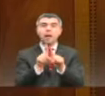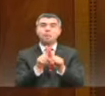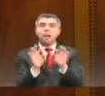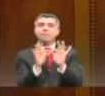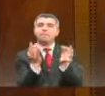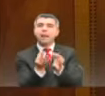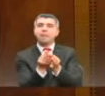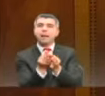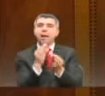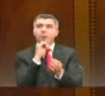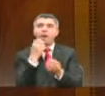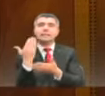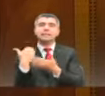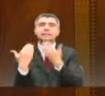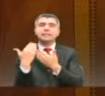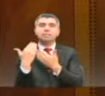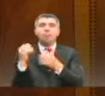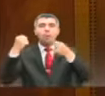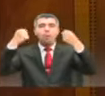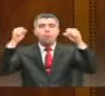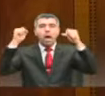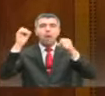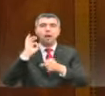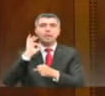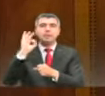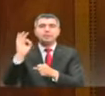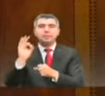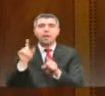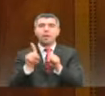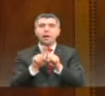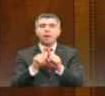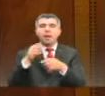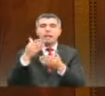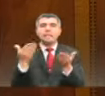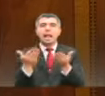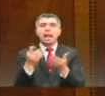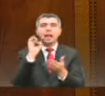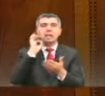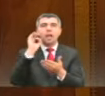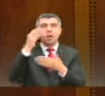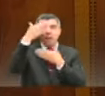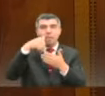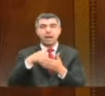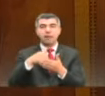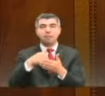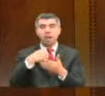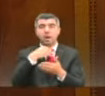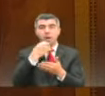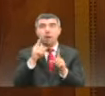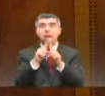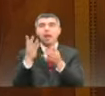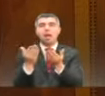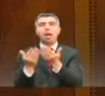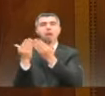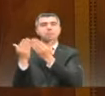وجيش التحرير لما قدمته من خدمات جليلة في سبيل استقلال الوطن. ونتوجه